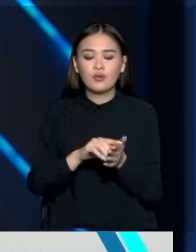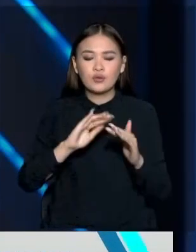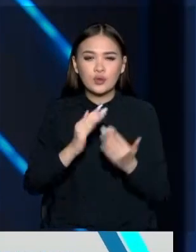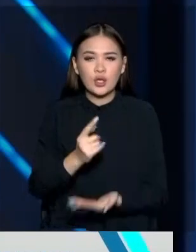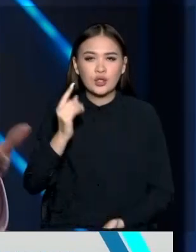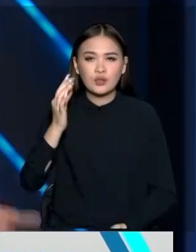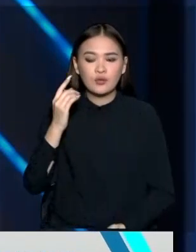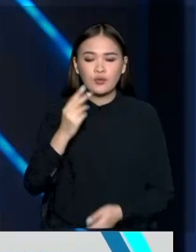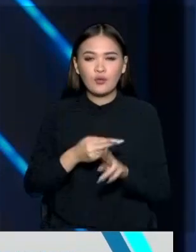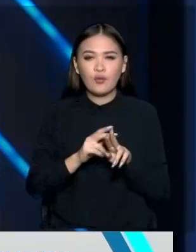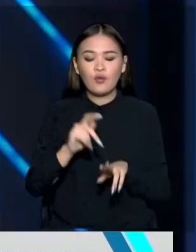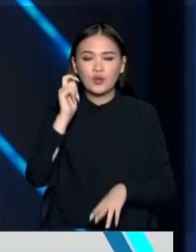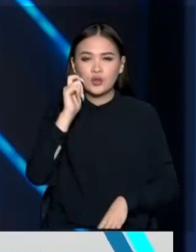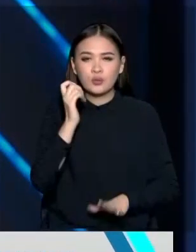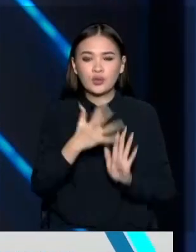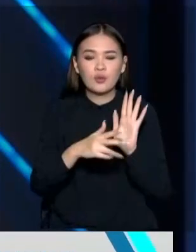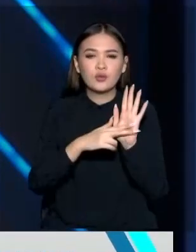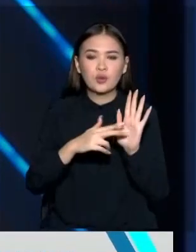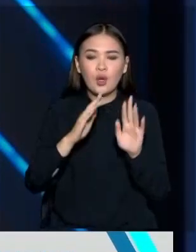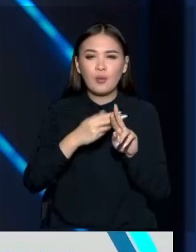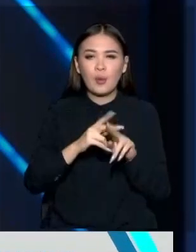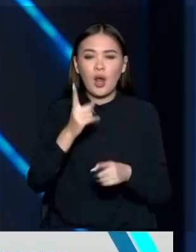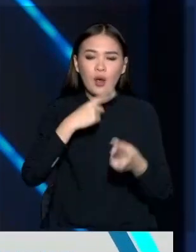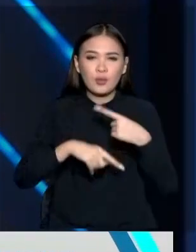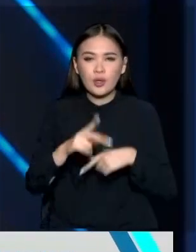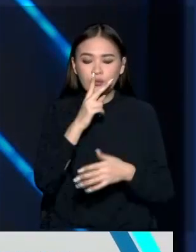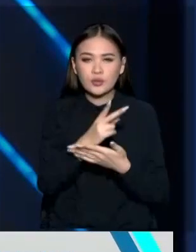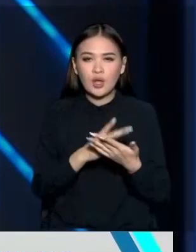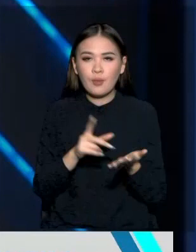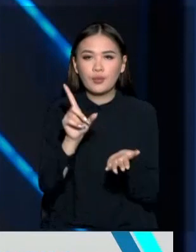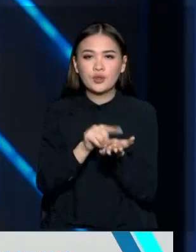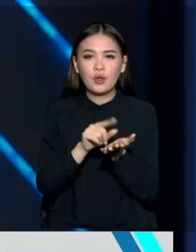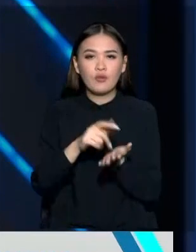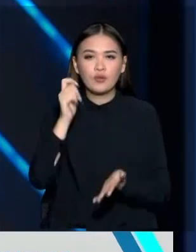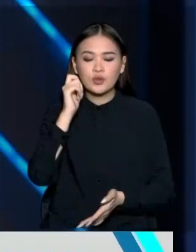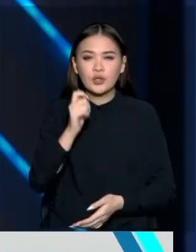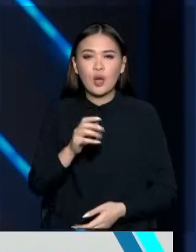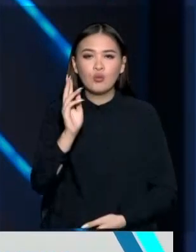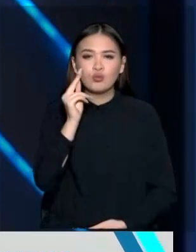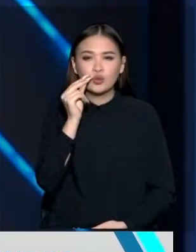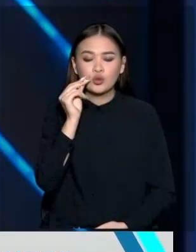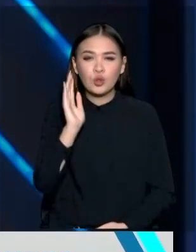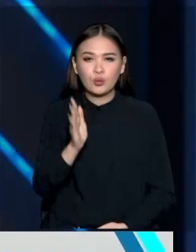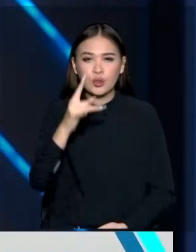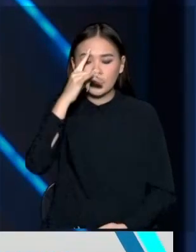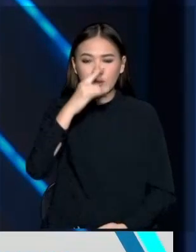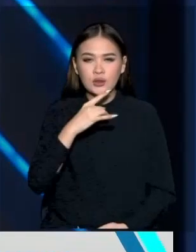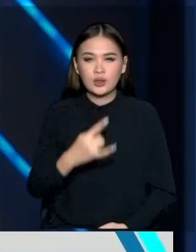женщин до 58 лет и могут ли пересмотреть пенсионный возраст мужчин в Казахстане